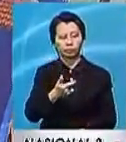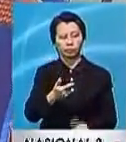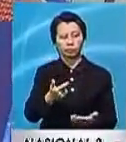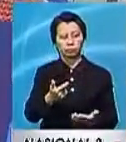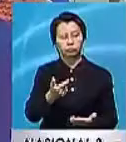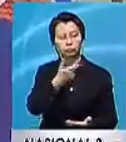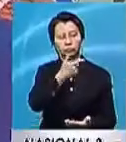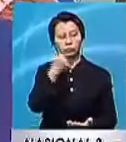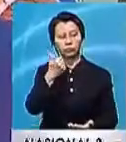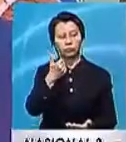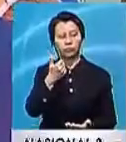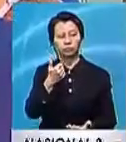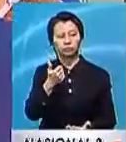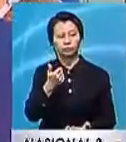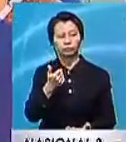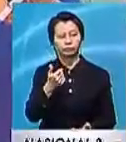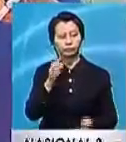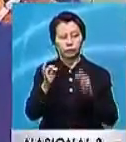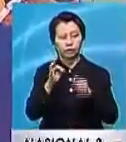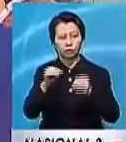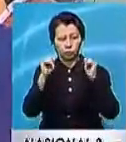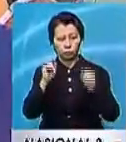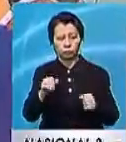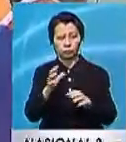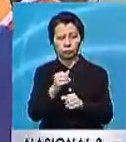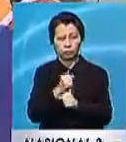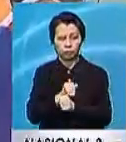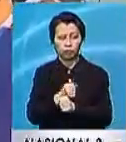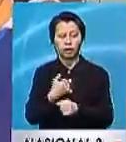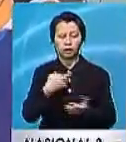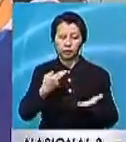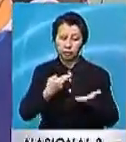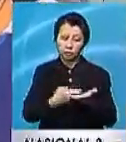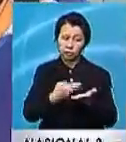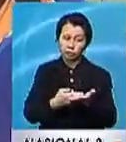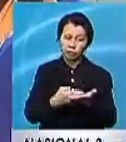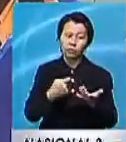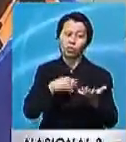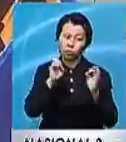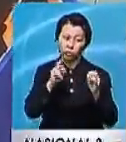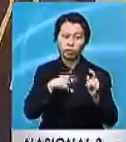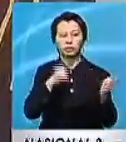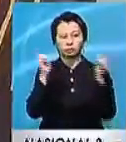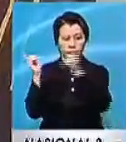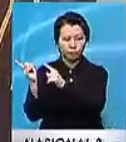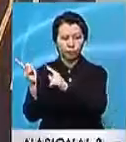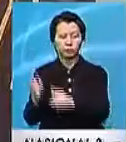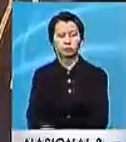secara kalau dapat ada rezeki lah saya.